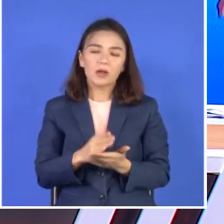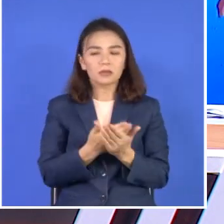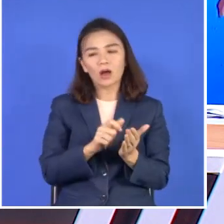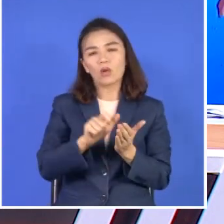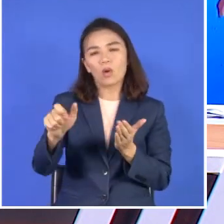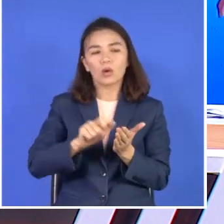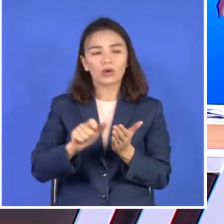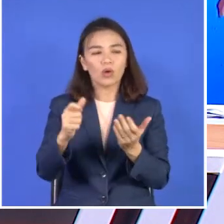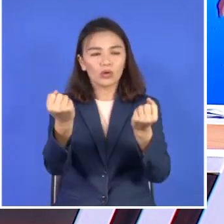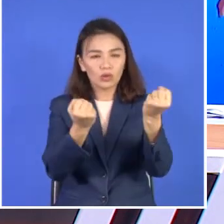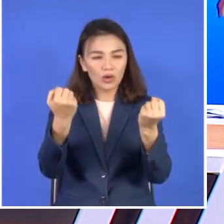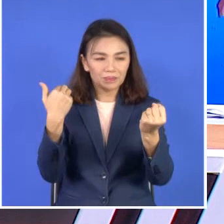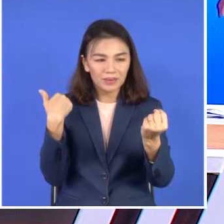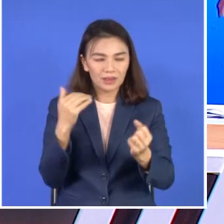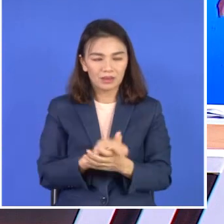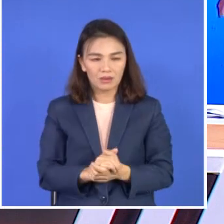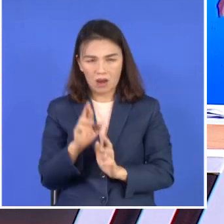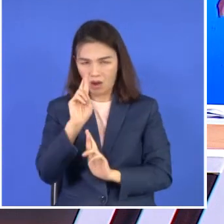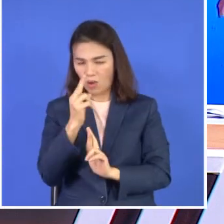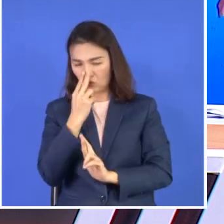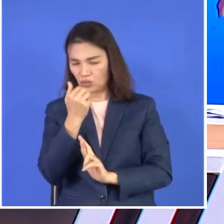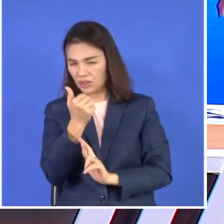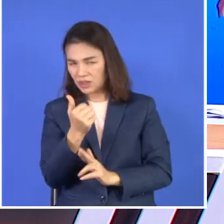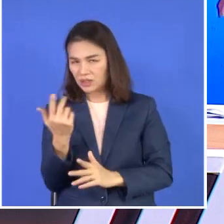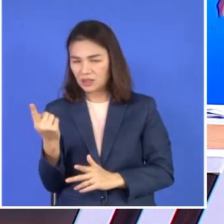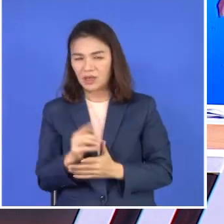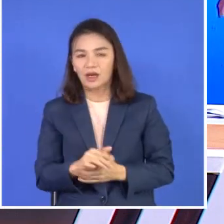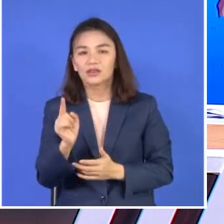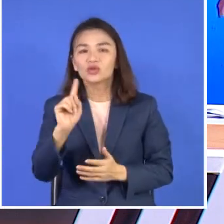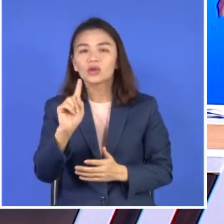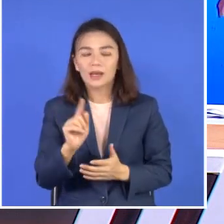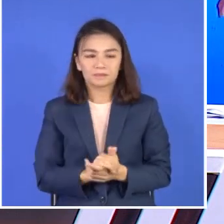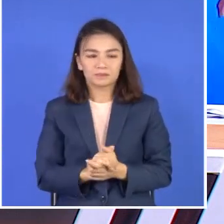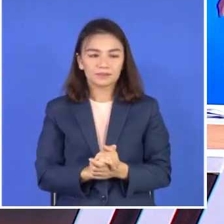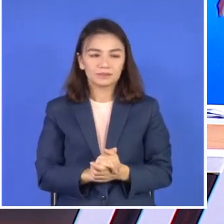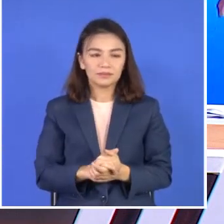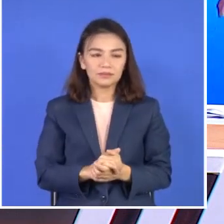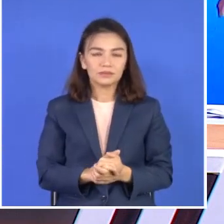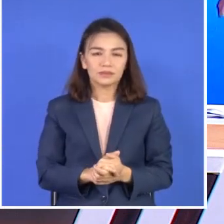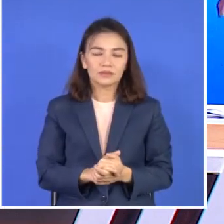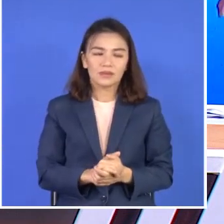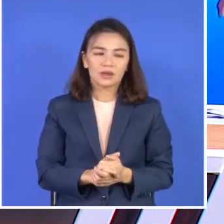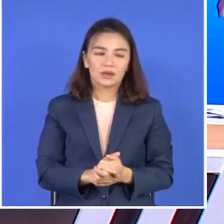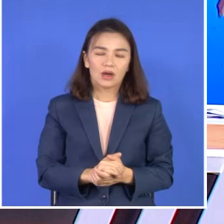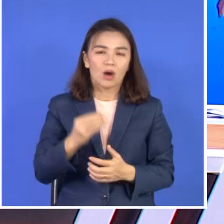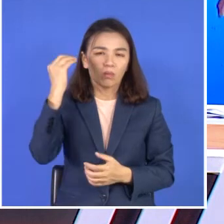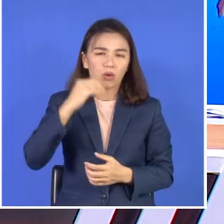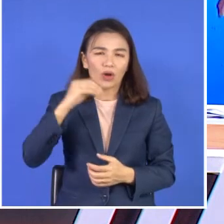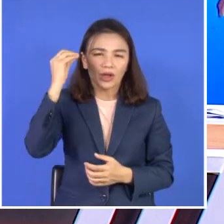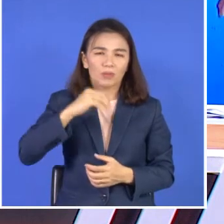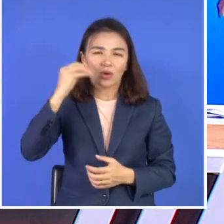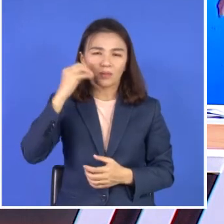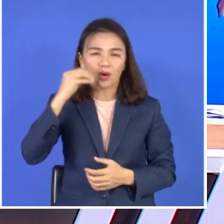ดีมีรถอย่างพี่แป๊ะเนี่ยต้องระวังโดยเฉพาะเธอคนนี้นะคะก่อเหตุมาเกาะแล้วก่ออิฐจนล่าสุด